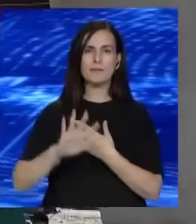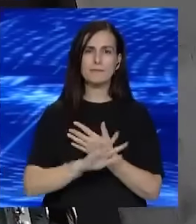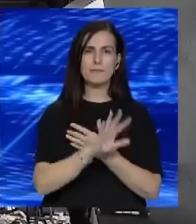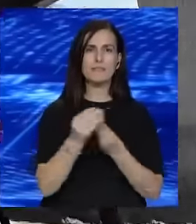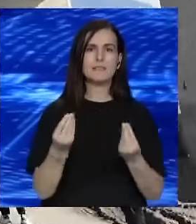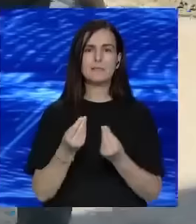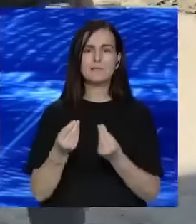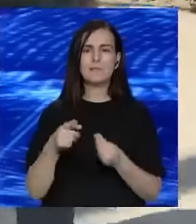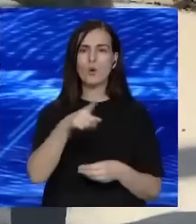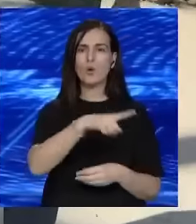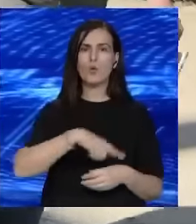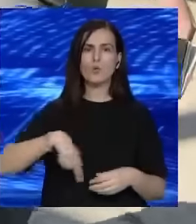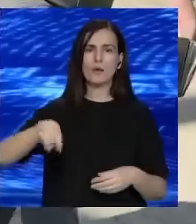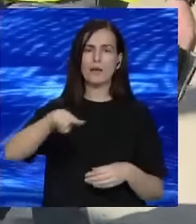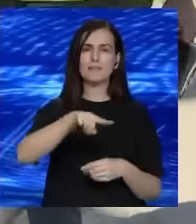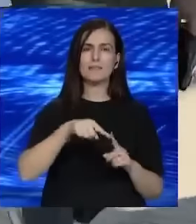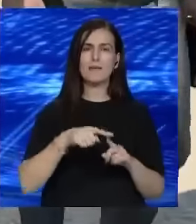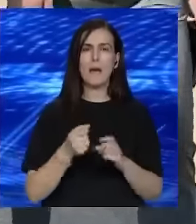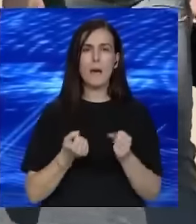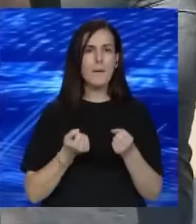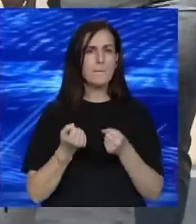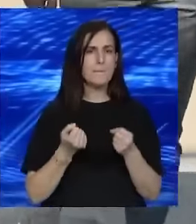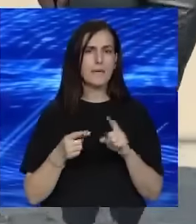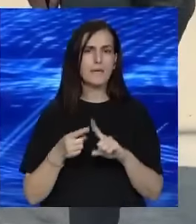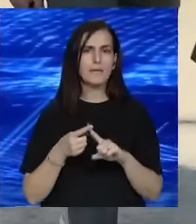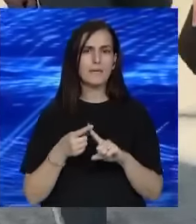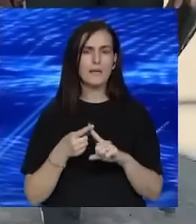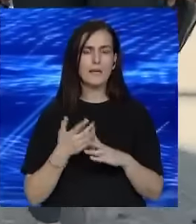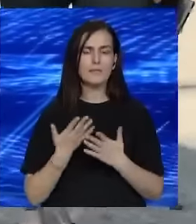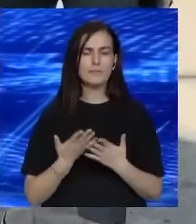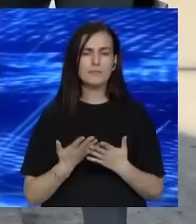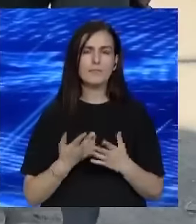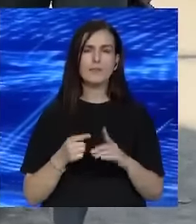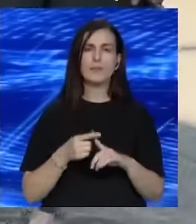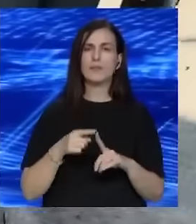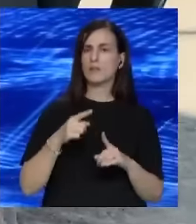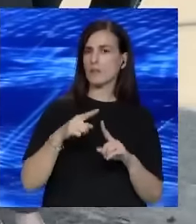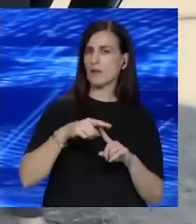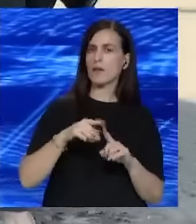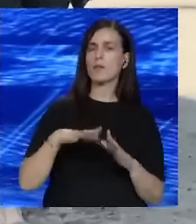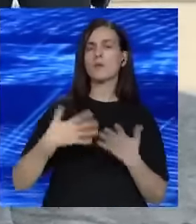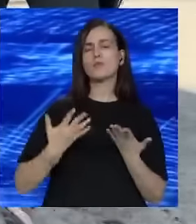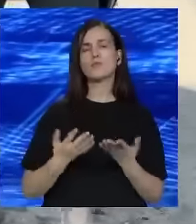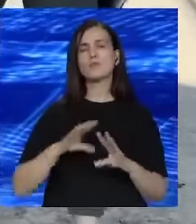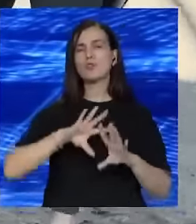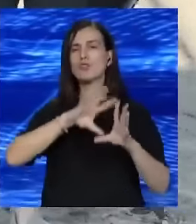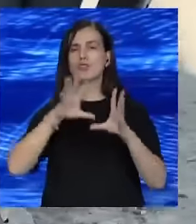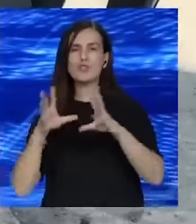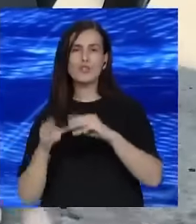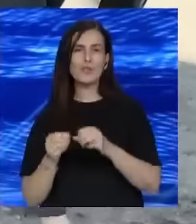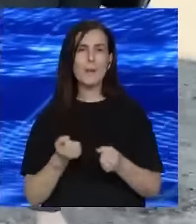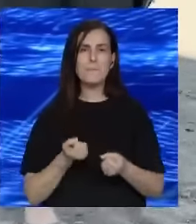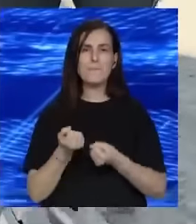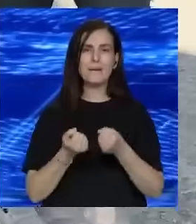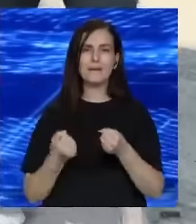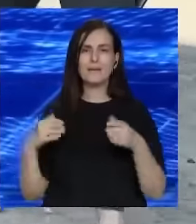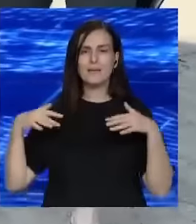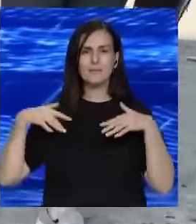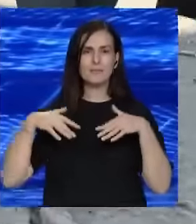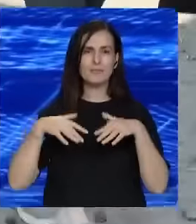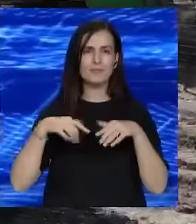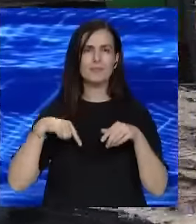në këtë unaz nuk do të qarkullojnë vetëm automjetet që janë të kryeqytetit, por do të qarkullojnë të gjitha ato automjetet të